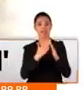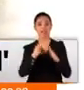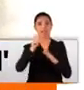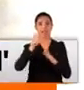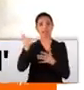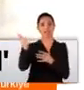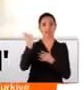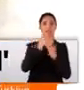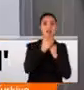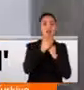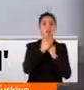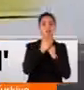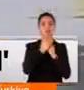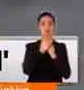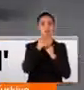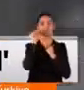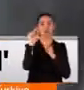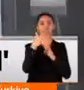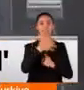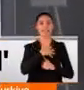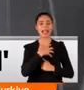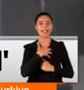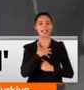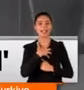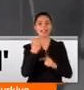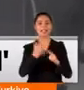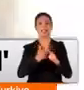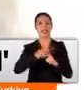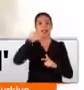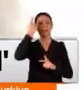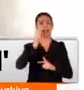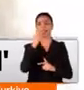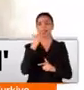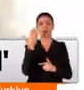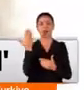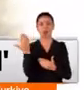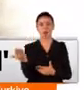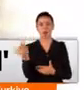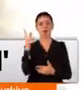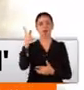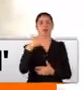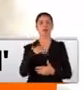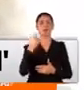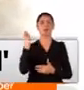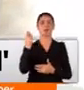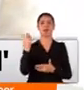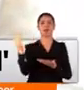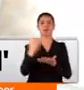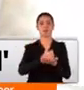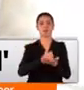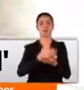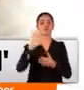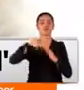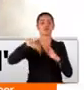anahtarını temin etmiş, ancak kendisinin kiralama yetkisi yok. Fakat peşinatı, depozitoyu alıp